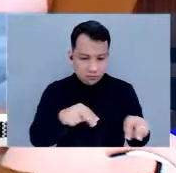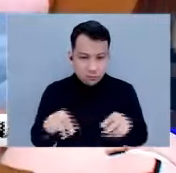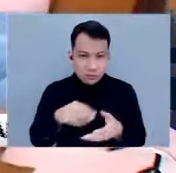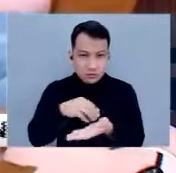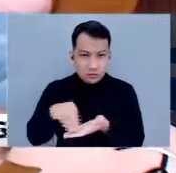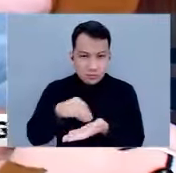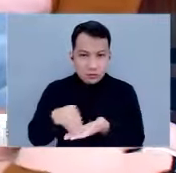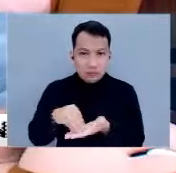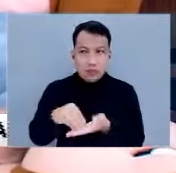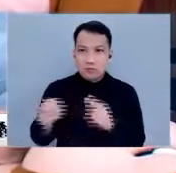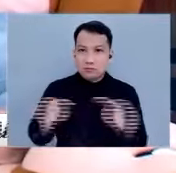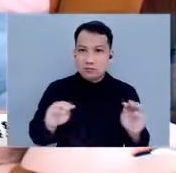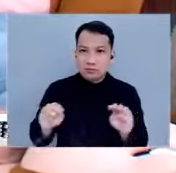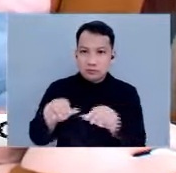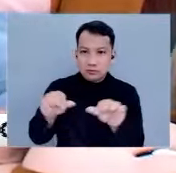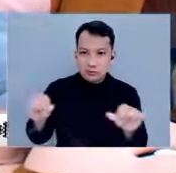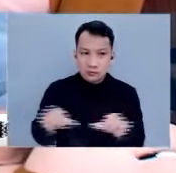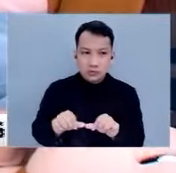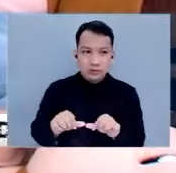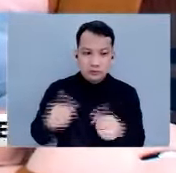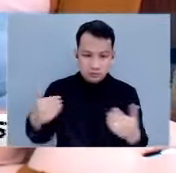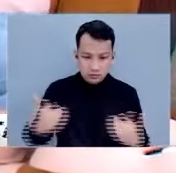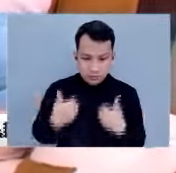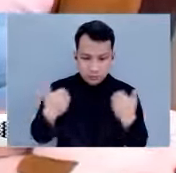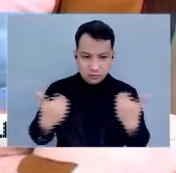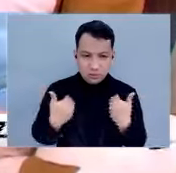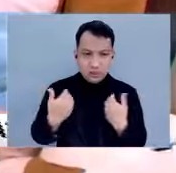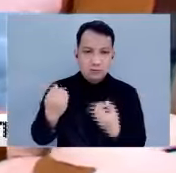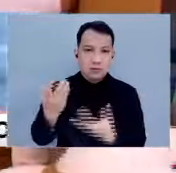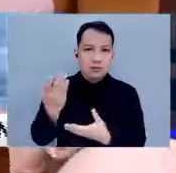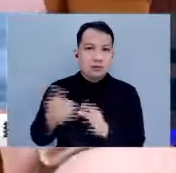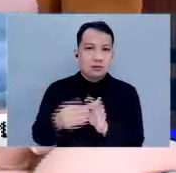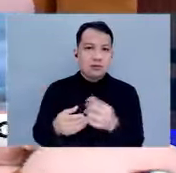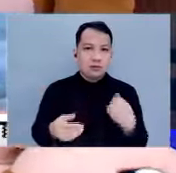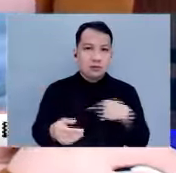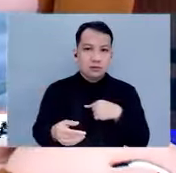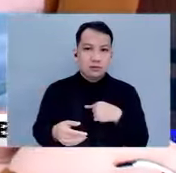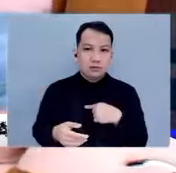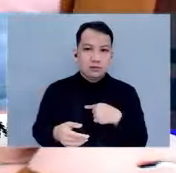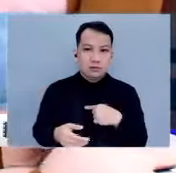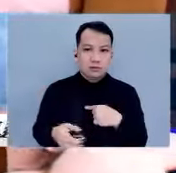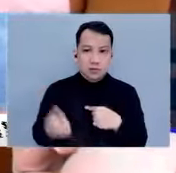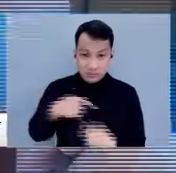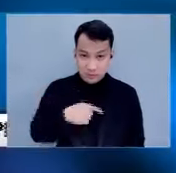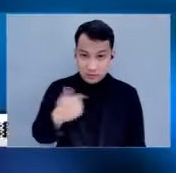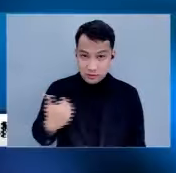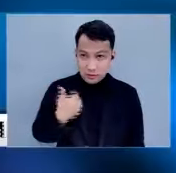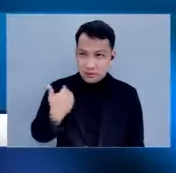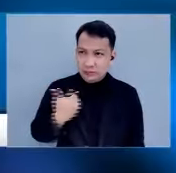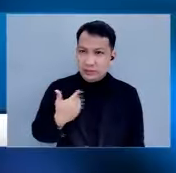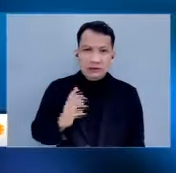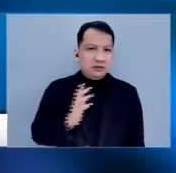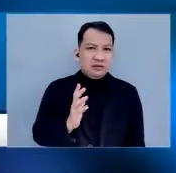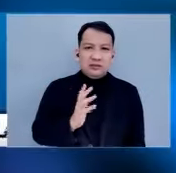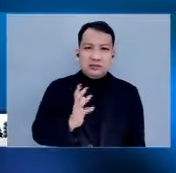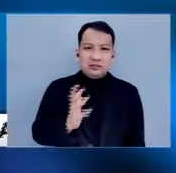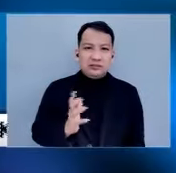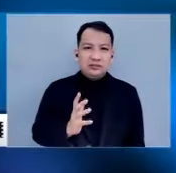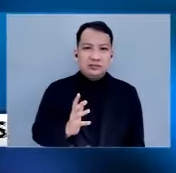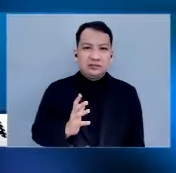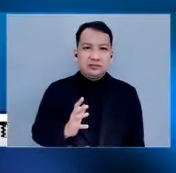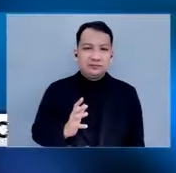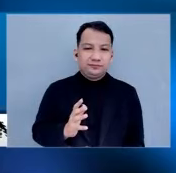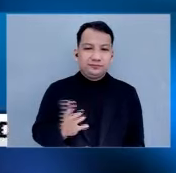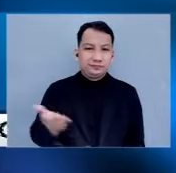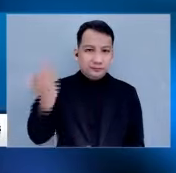Gan ganan and sa bata naman po ma'am Karamihan sa amin medyo sanay na rin po m kasi mga mascot rin to before